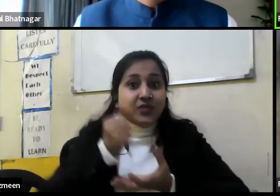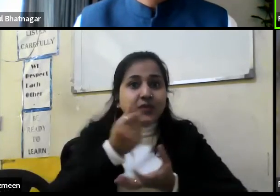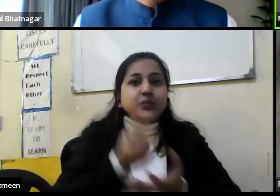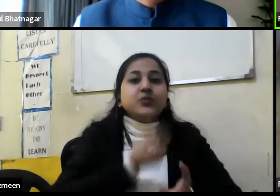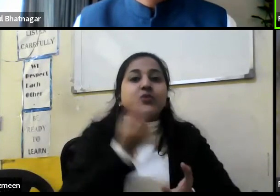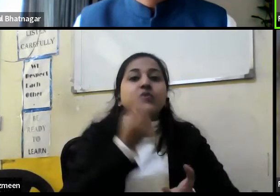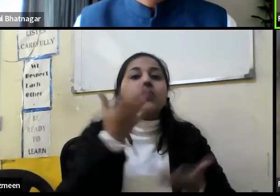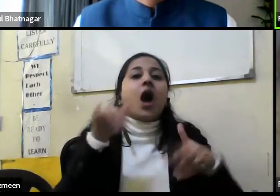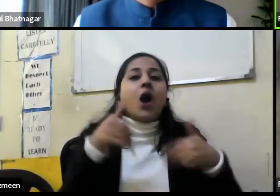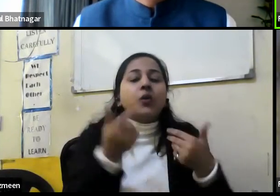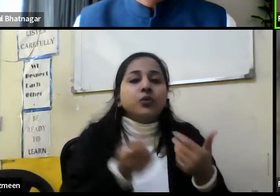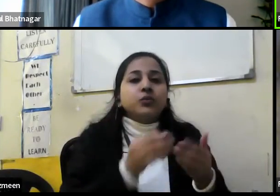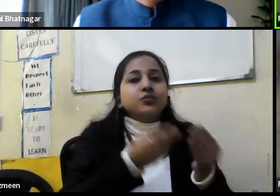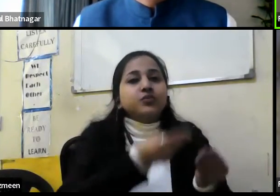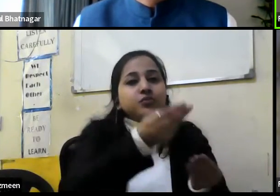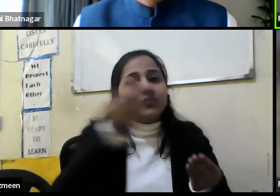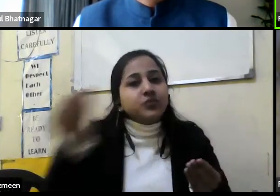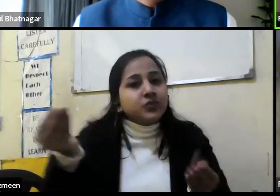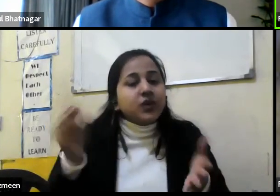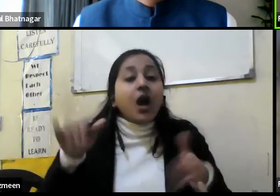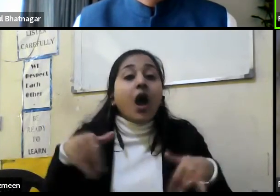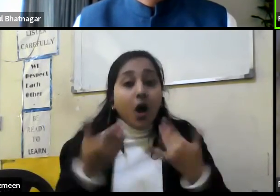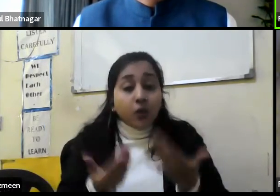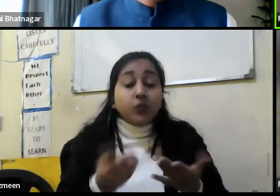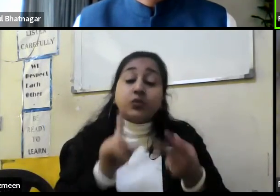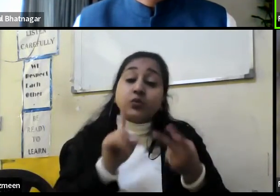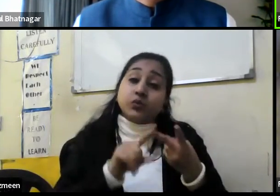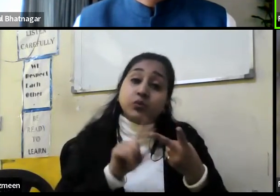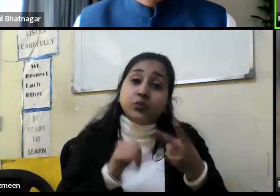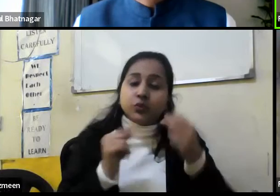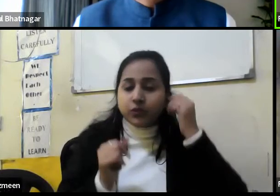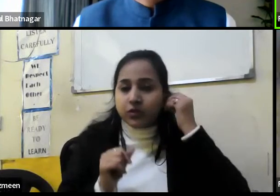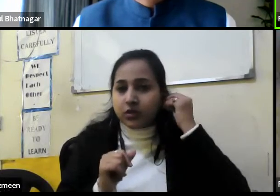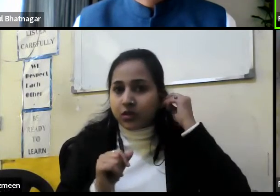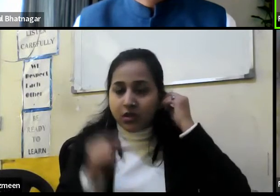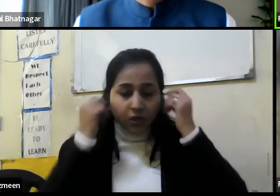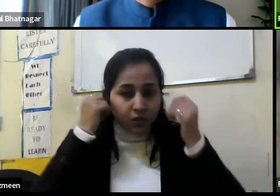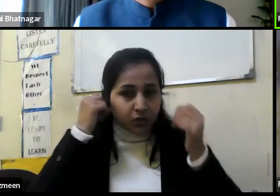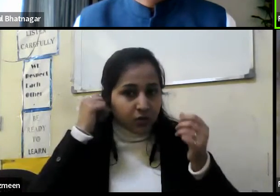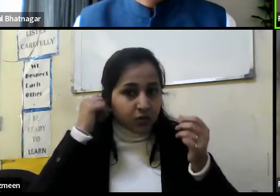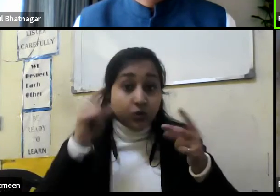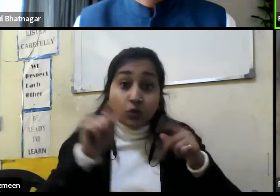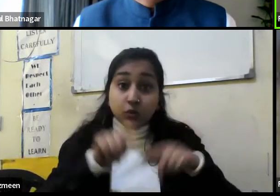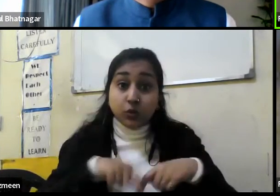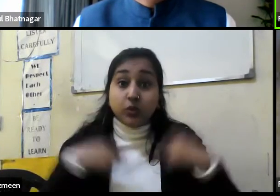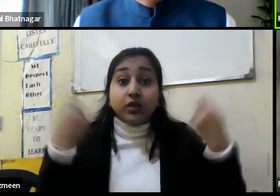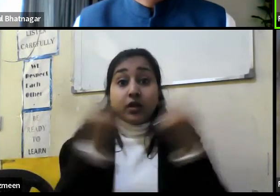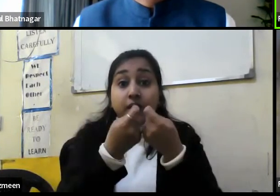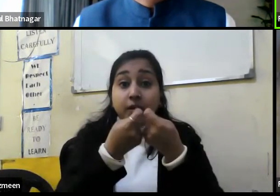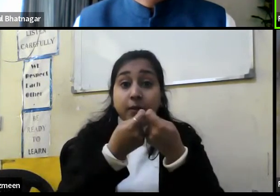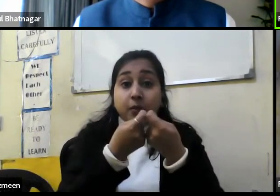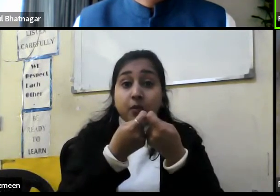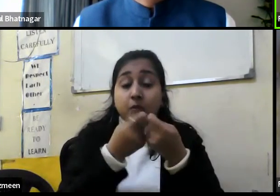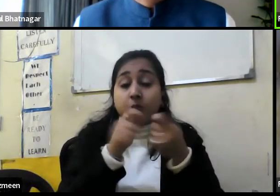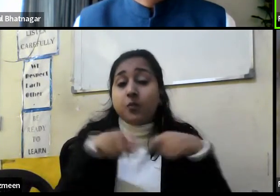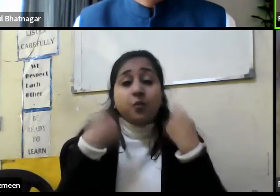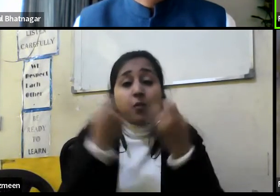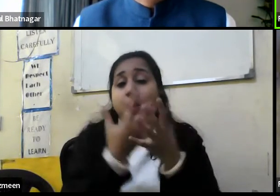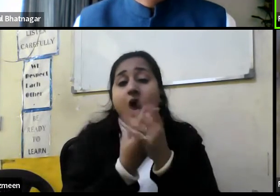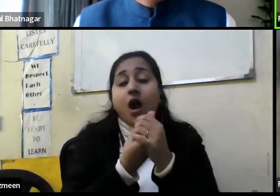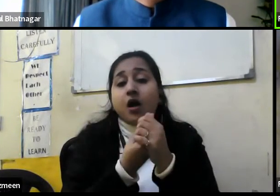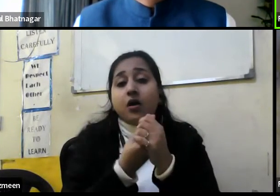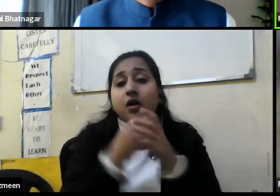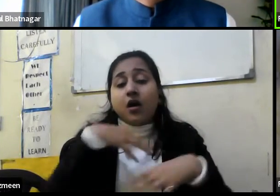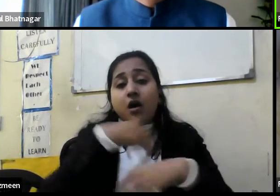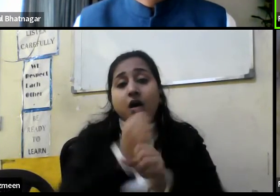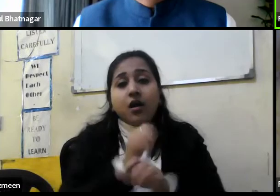है, एक तो ये वाला कैटेगरी हो गया। एक कैटेगरी हो गया टीम बिल्डिंग की, कि मैं टीम कैसे बनाऊं, अच्छे लोगों को